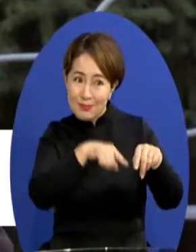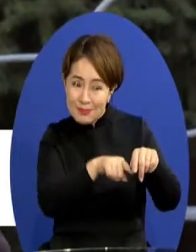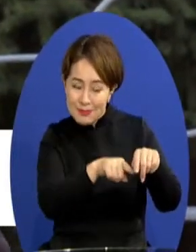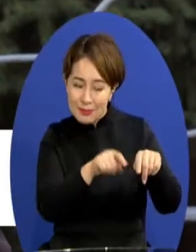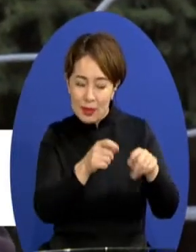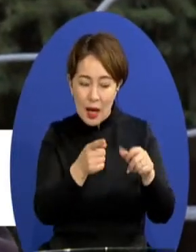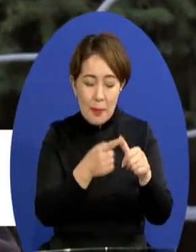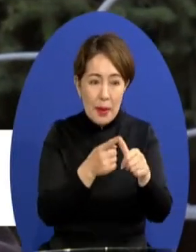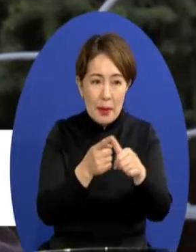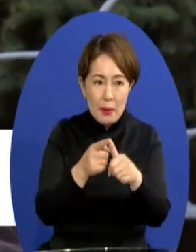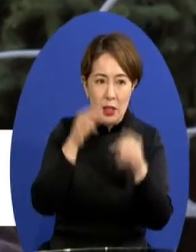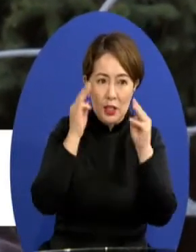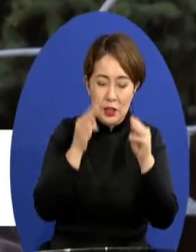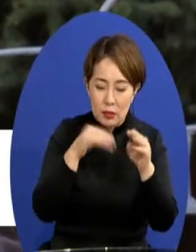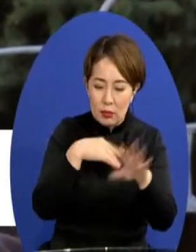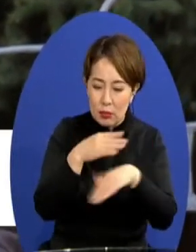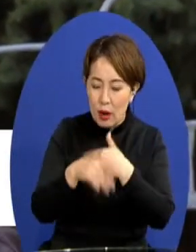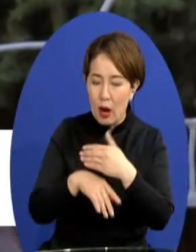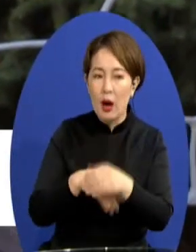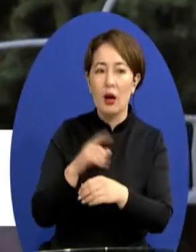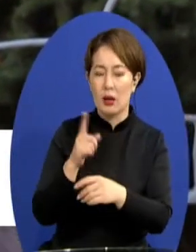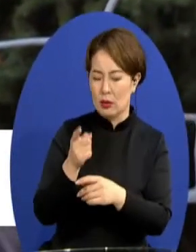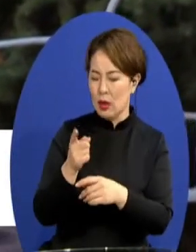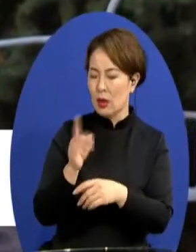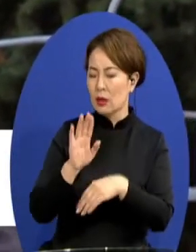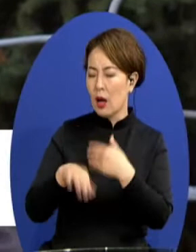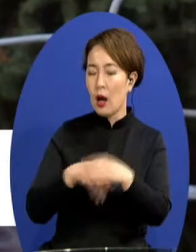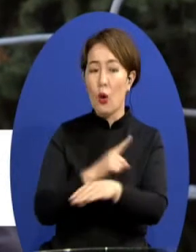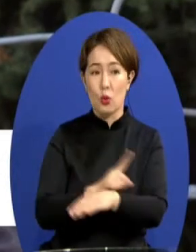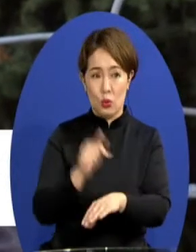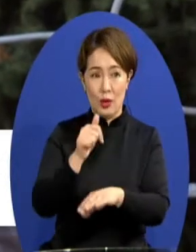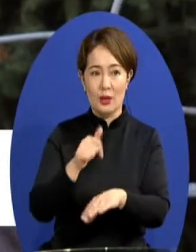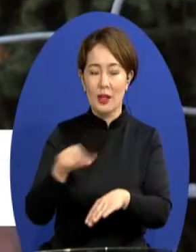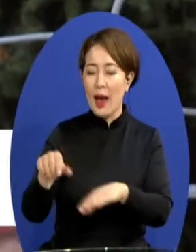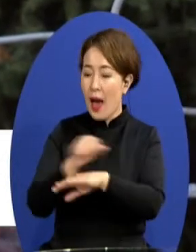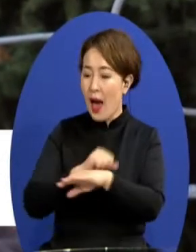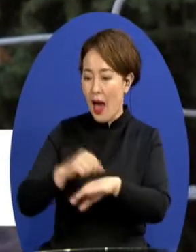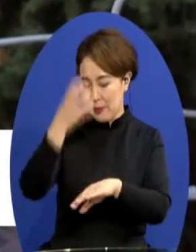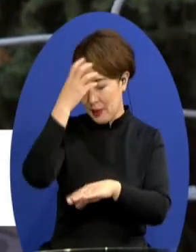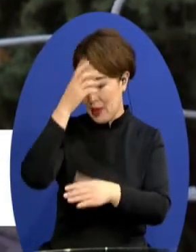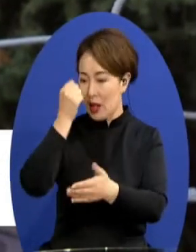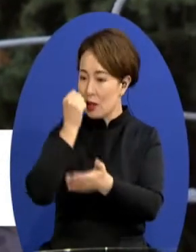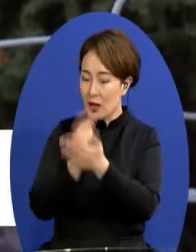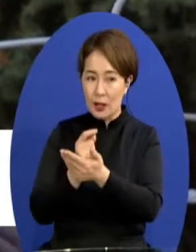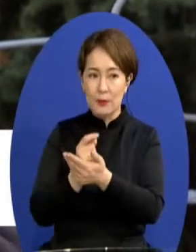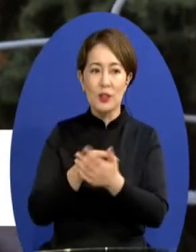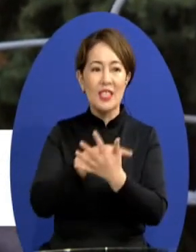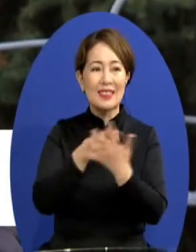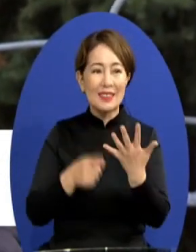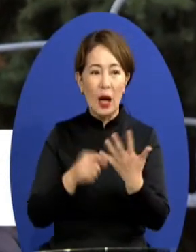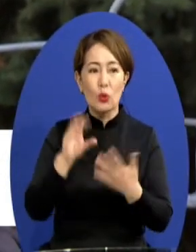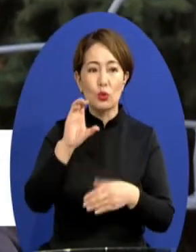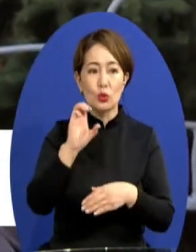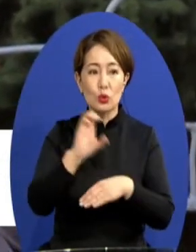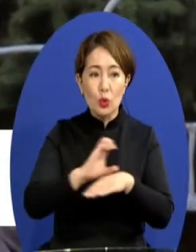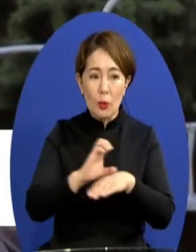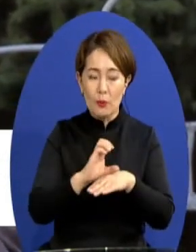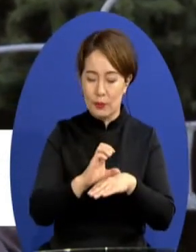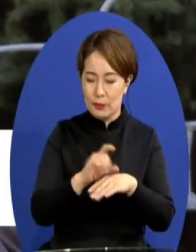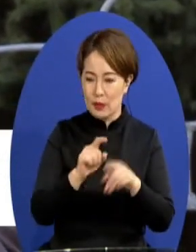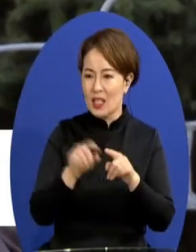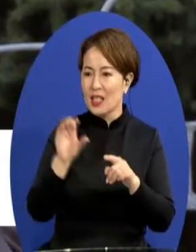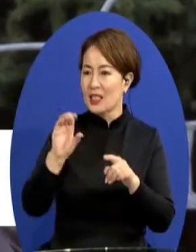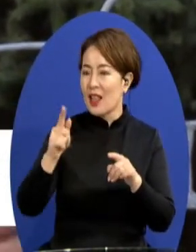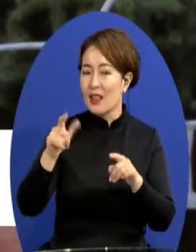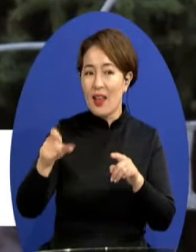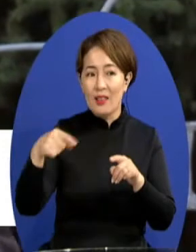энэ асуудлыг хийхгүй ямар ч үр дүн төрөхгүй. Тийм учраас аймгийн засагт даргын захирамжаар энэ бүс нутгийн 5 сумд Сэлэнгэ үлдрээс өөр үлдэр